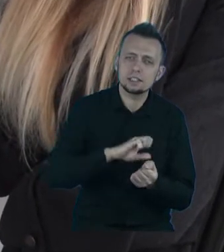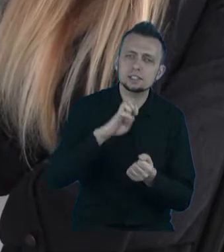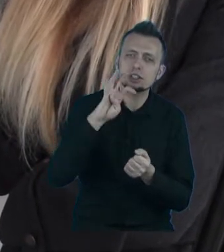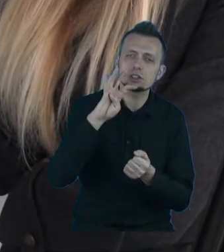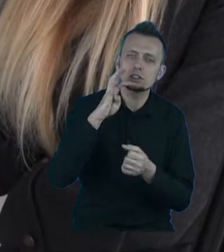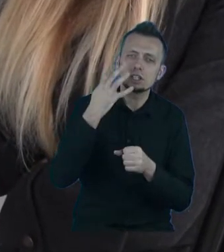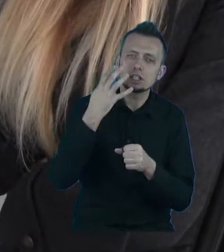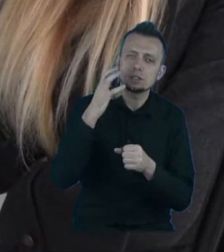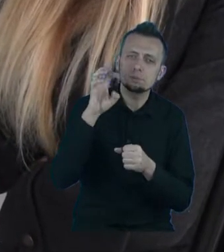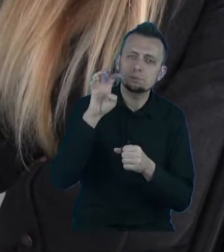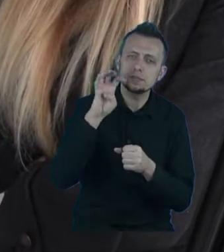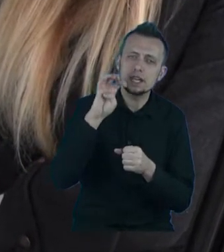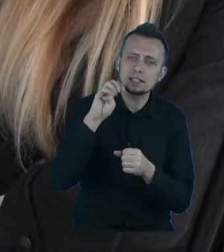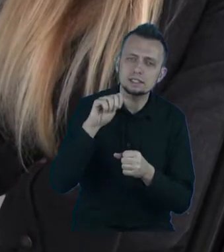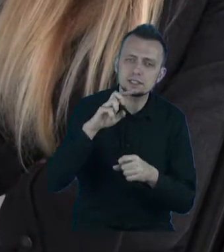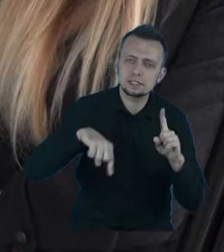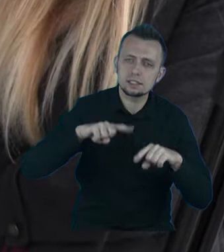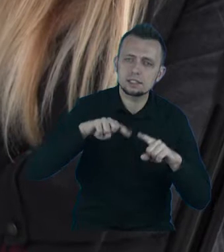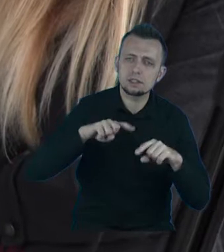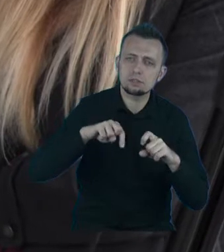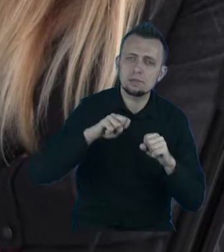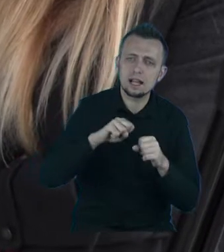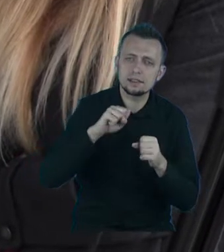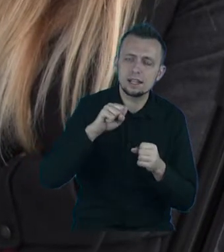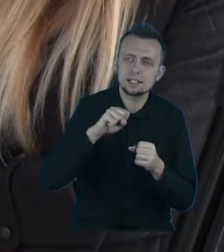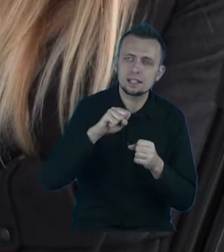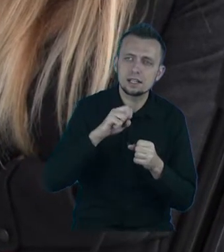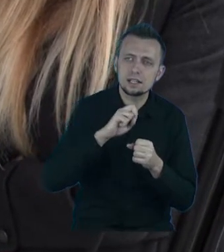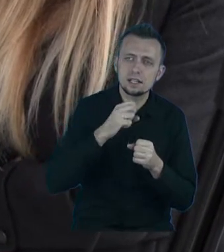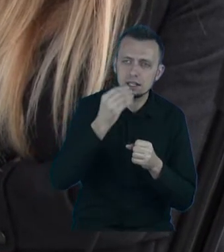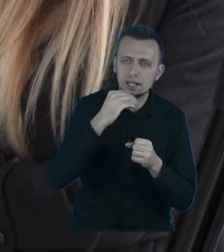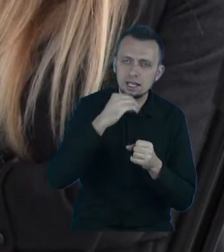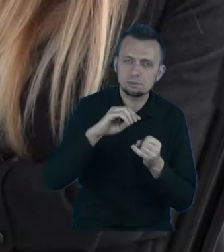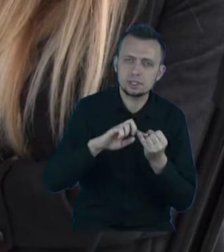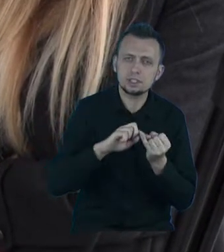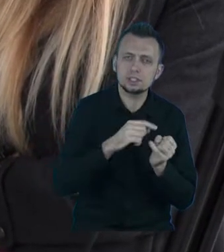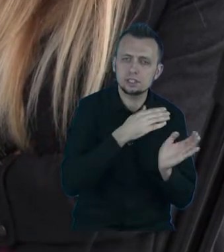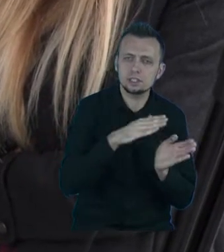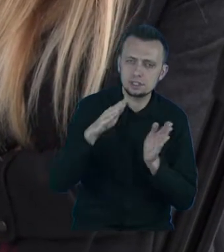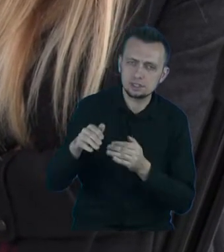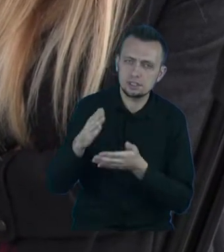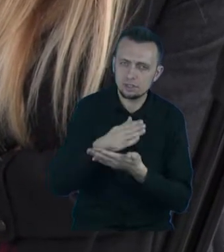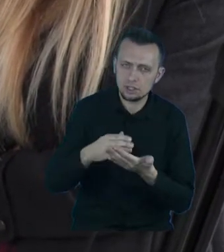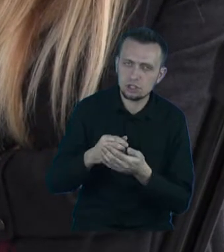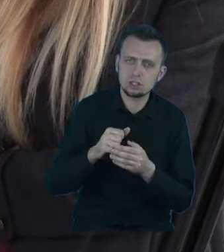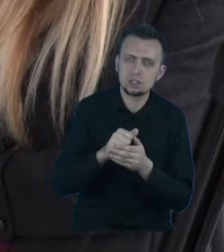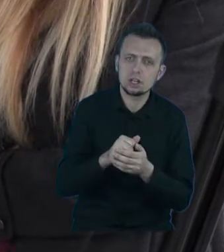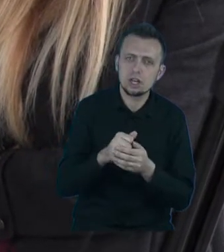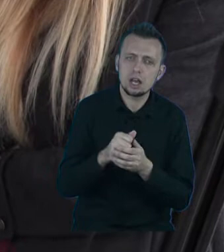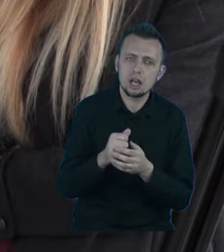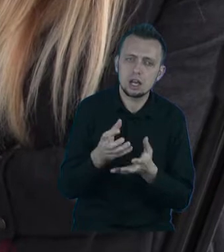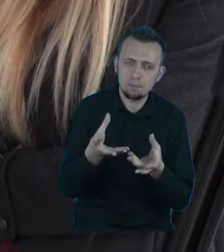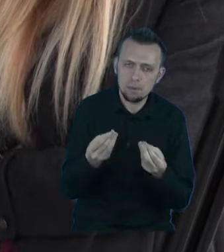500 kg karmy mokrej. Udało nam się zabezpieczyć 3 kosiaków